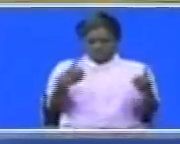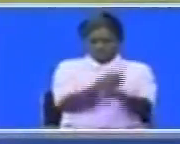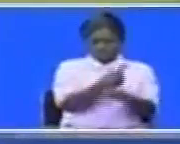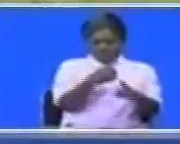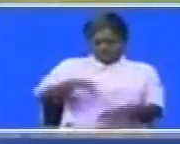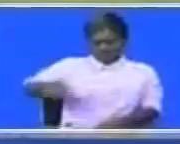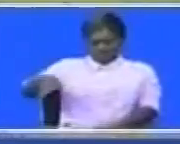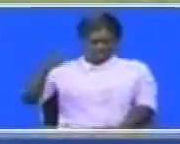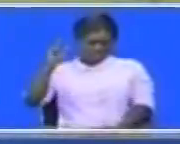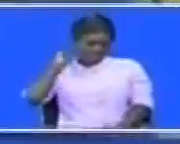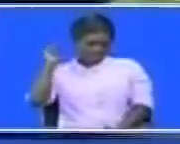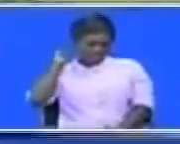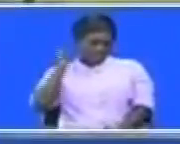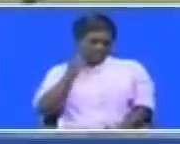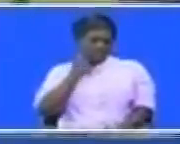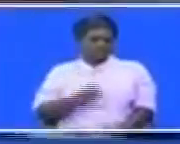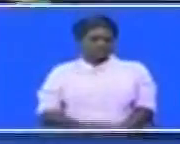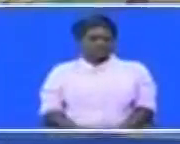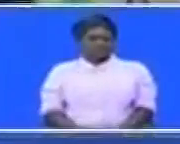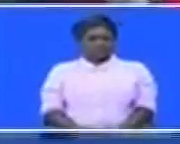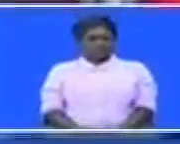la kaunti ya Kisii.